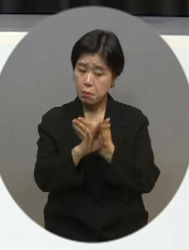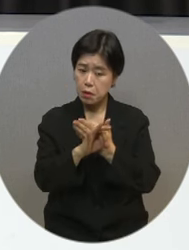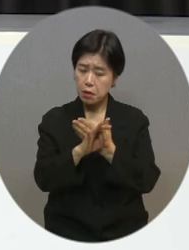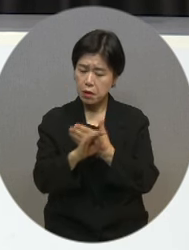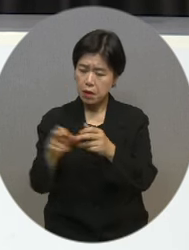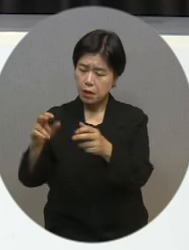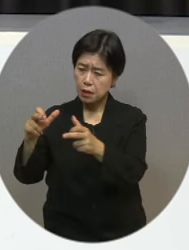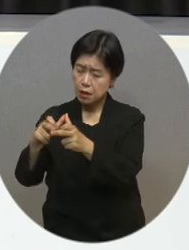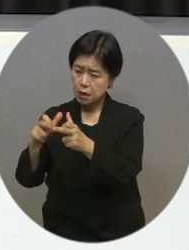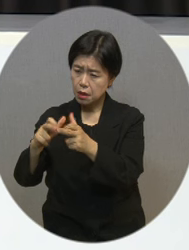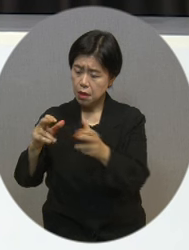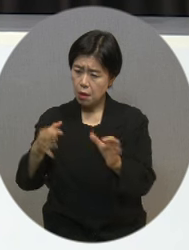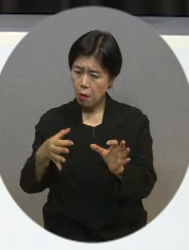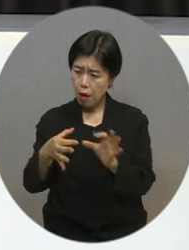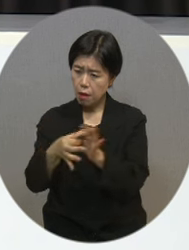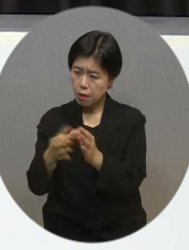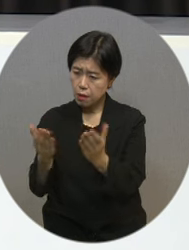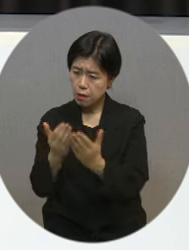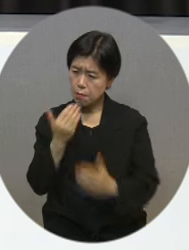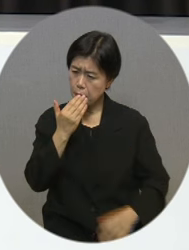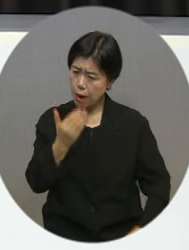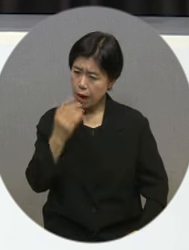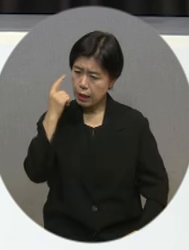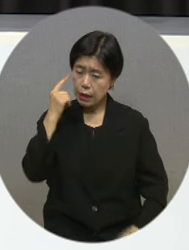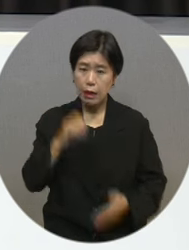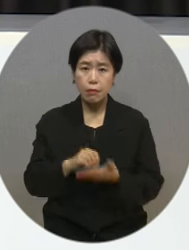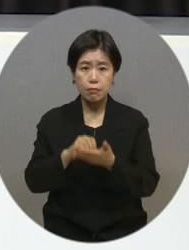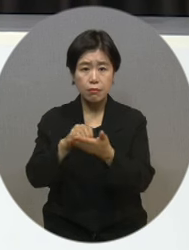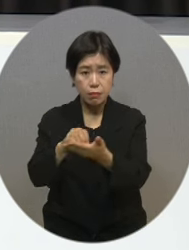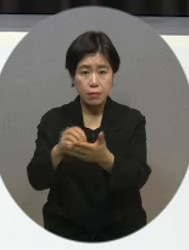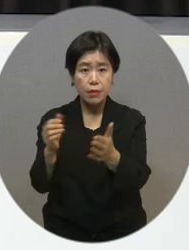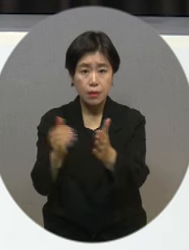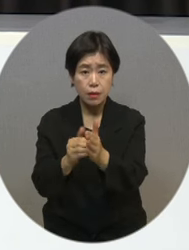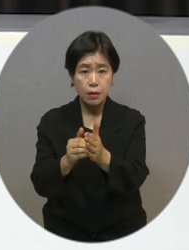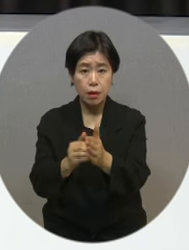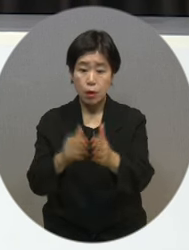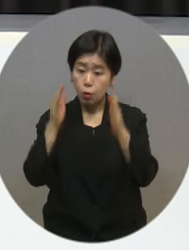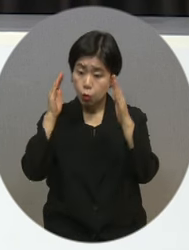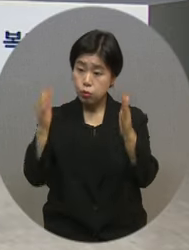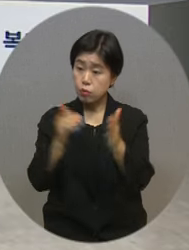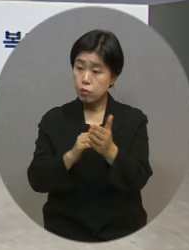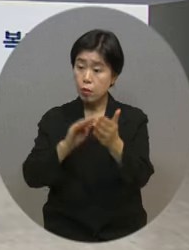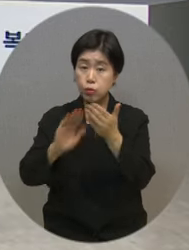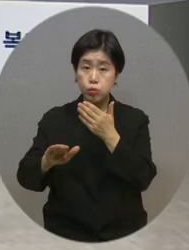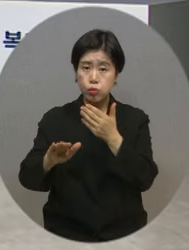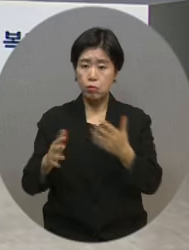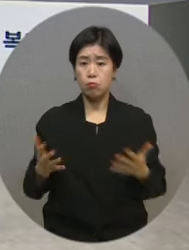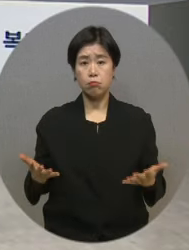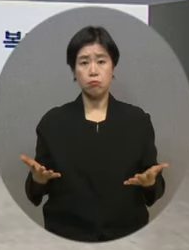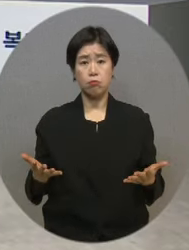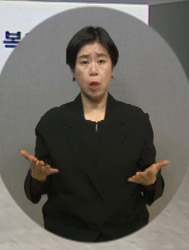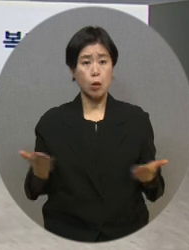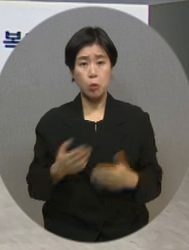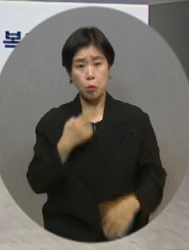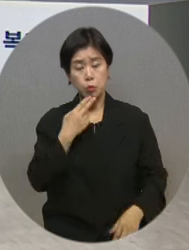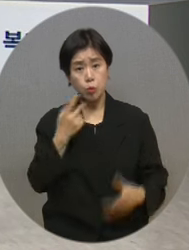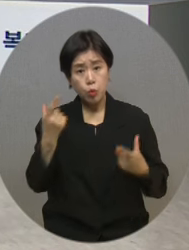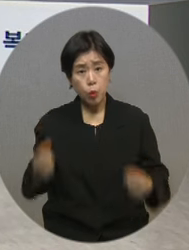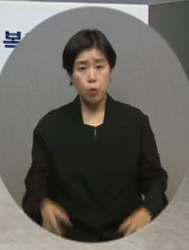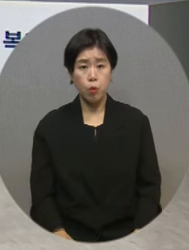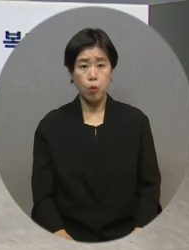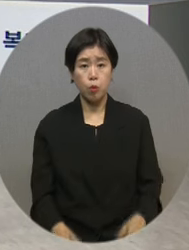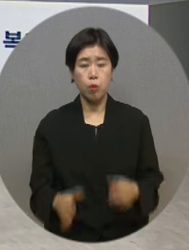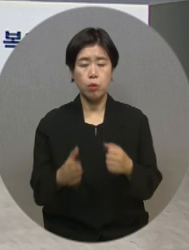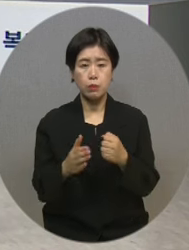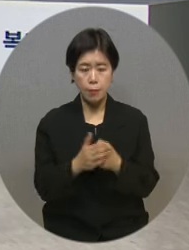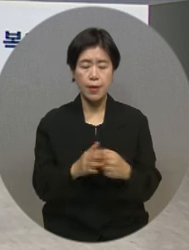여전히 할게 없어서 편입하고 졸업한 후에 인권운동을 시작한 거예요. 아, 그 잘하셨네요,